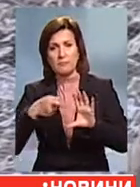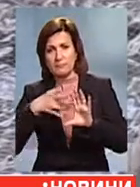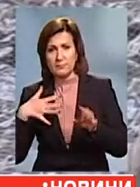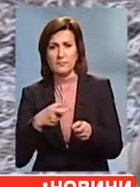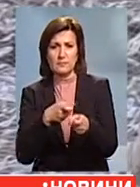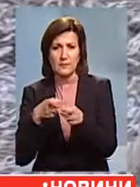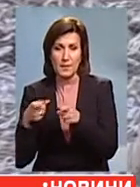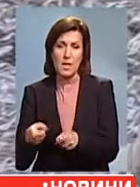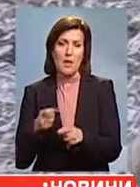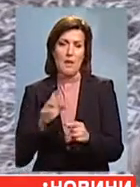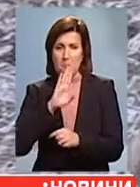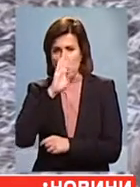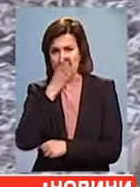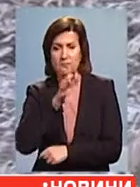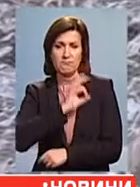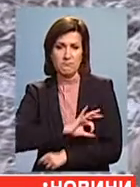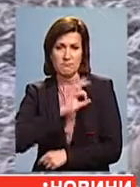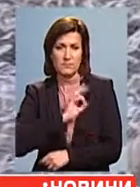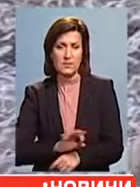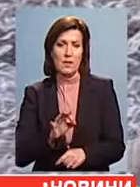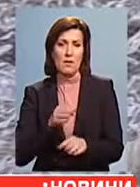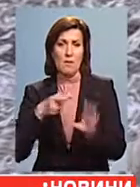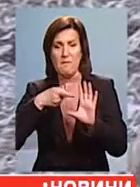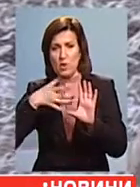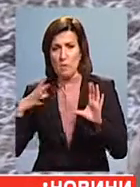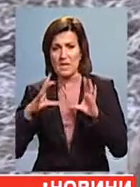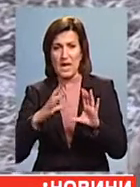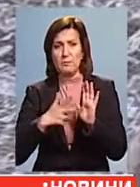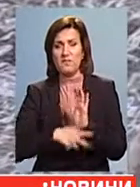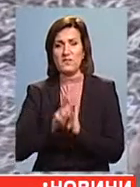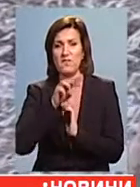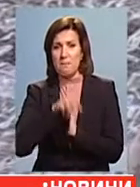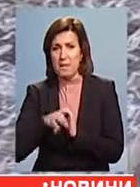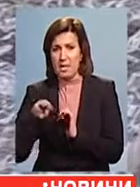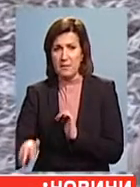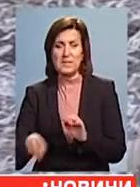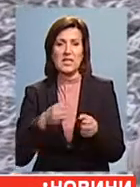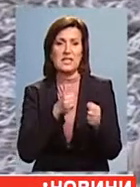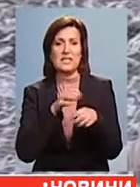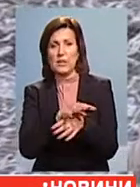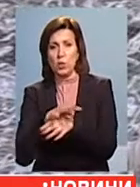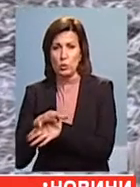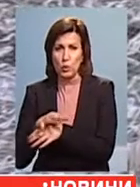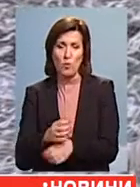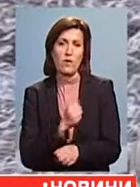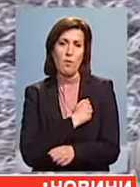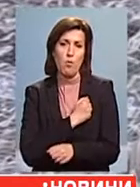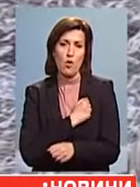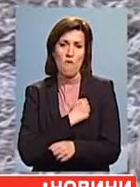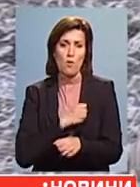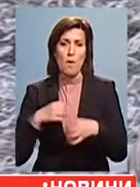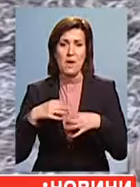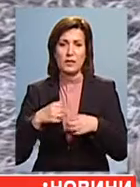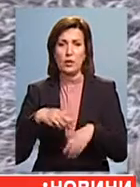стрілецької зброї, противник застосував міномети калібру 82 мм, а також зенітну установку та бойову машину піхоти.